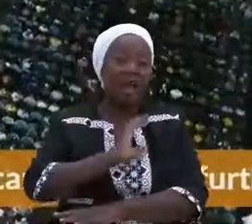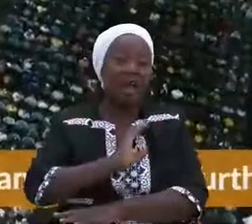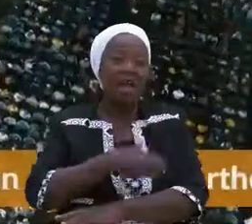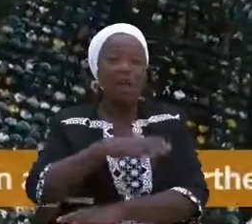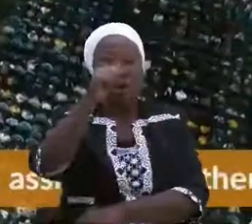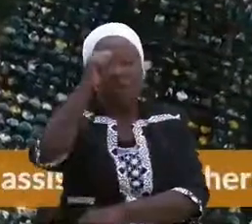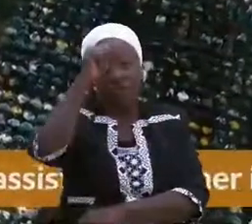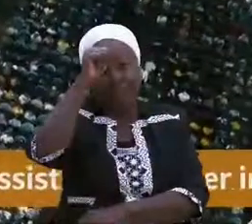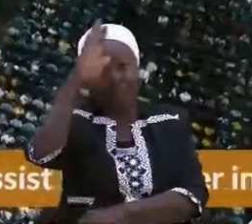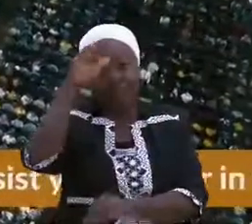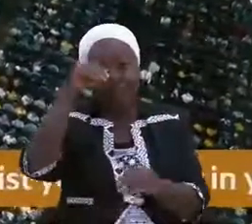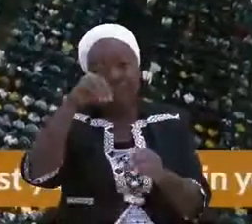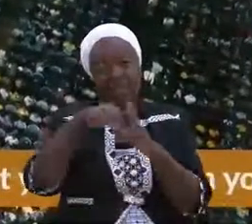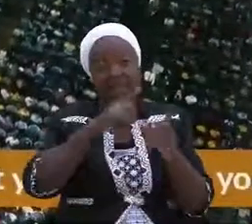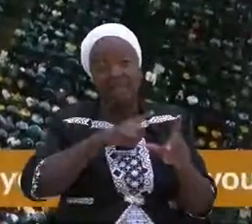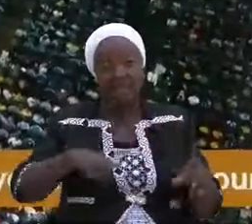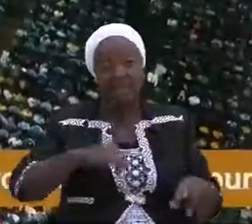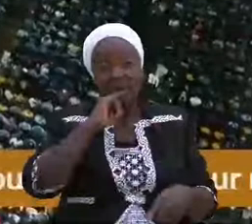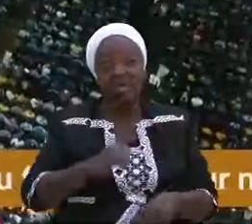notre Père dans le Seigneur vous invite